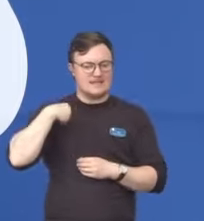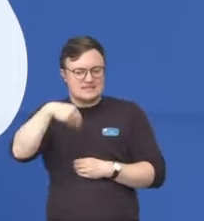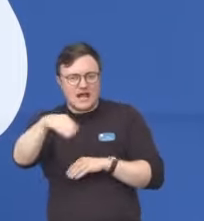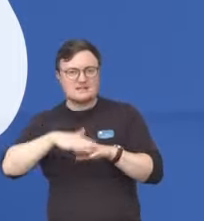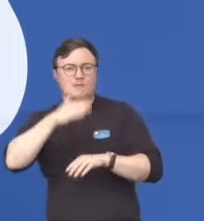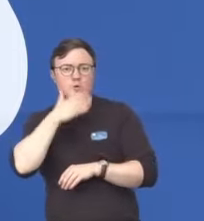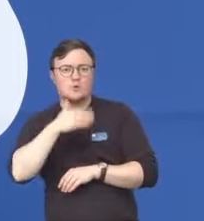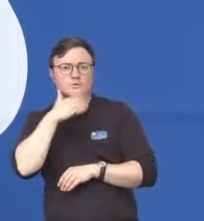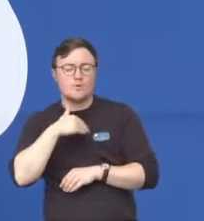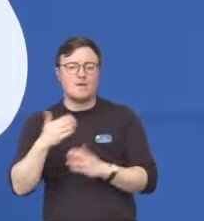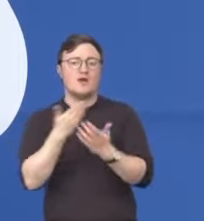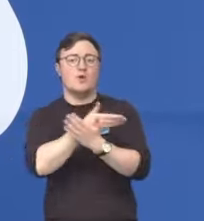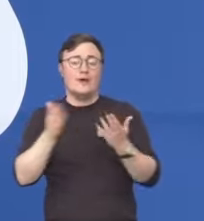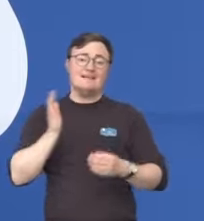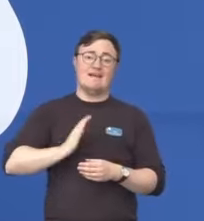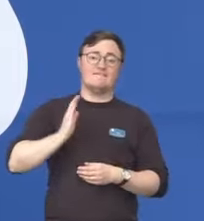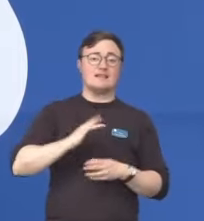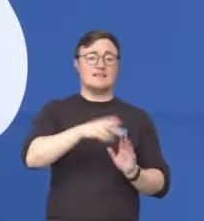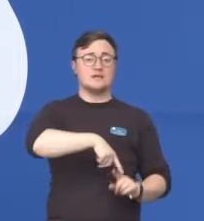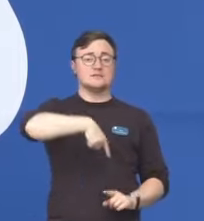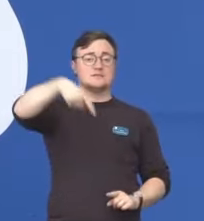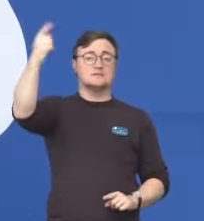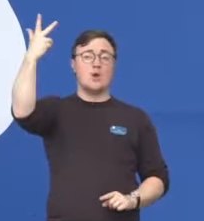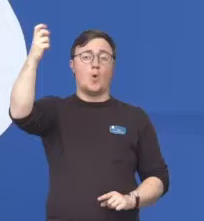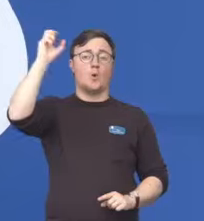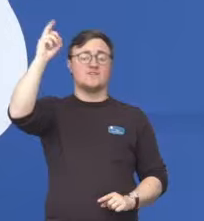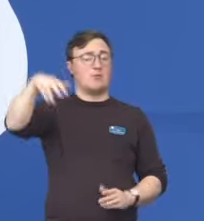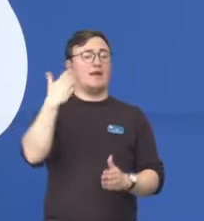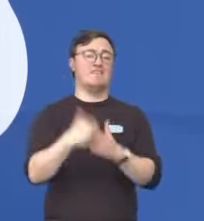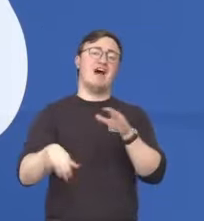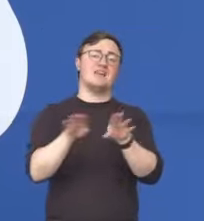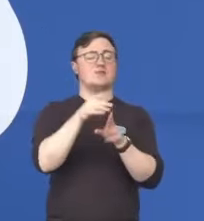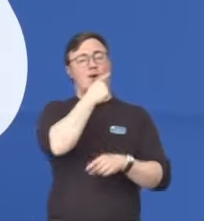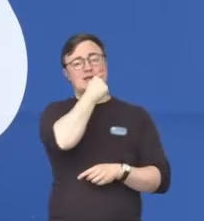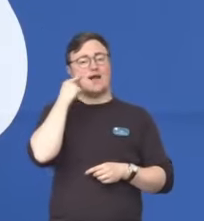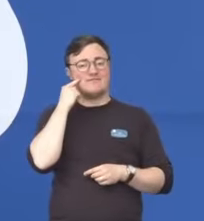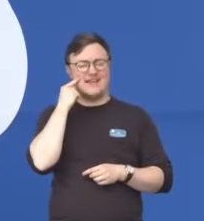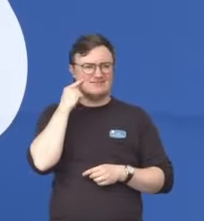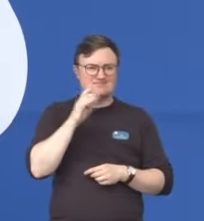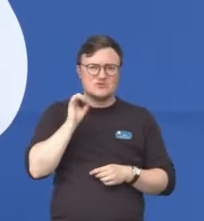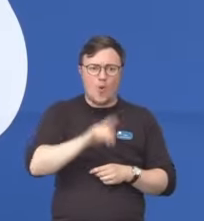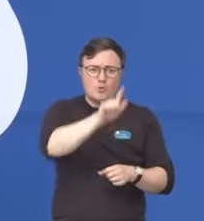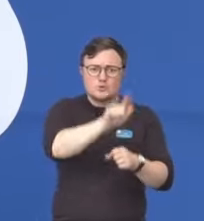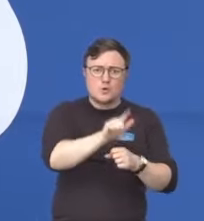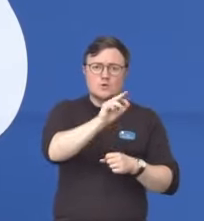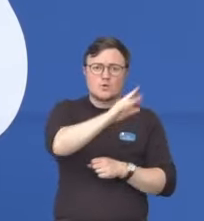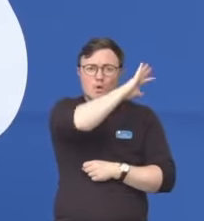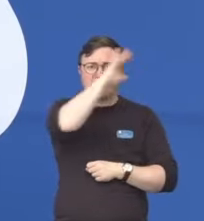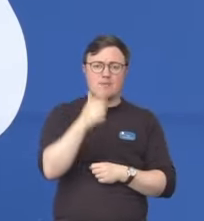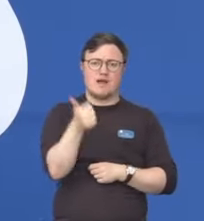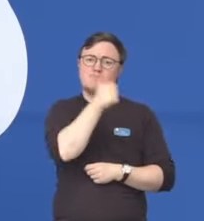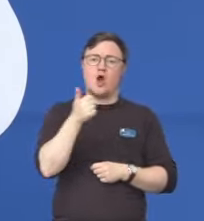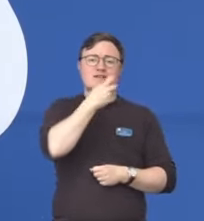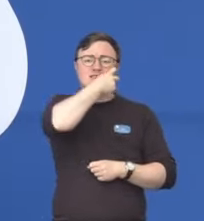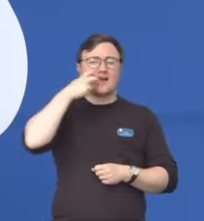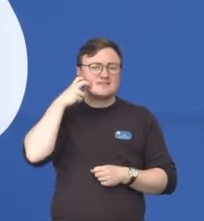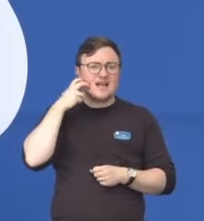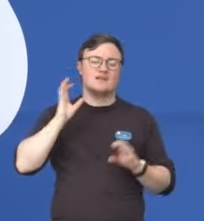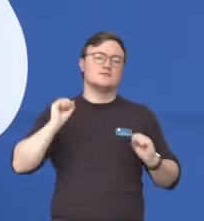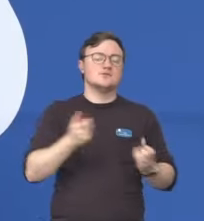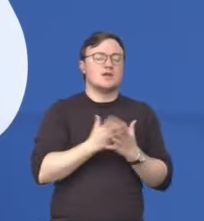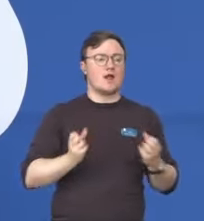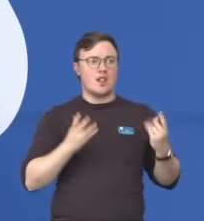upp dem när de redan är 80 år och har dålig tandhälsa. Utan har man en 17-åring som behöver liksom tandställning, ska inte den behöva tveka